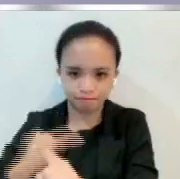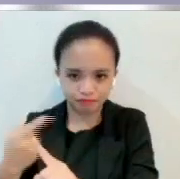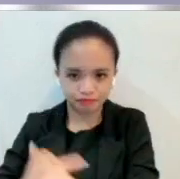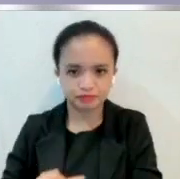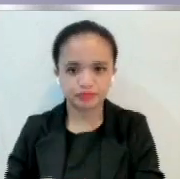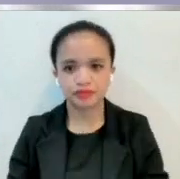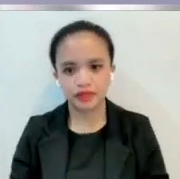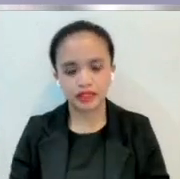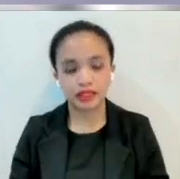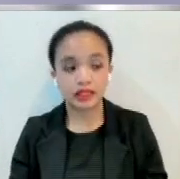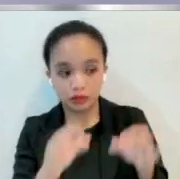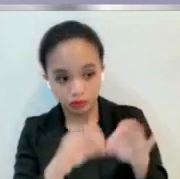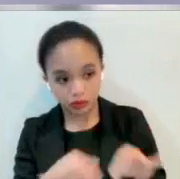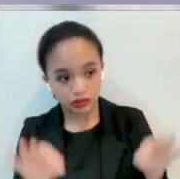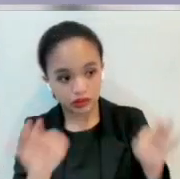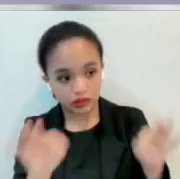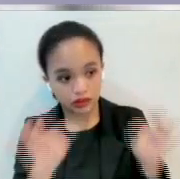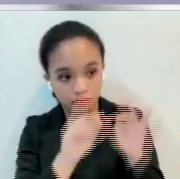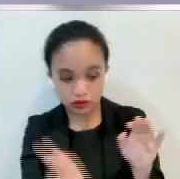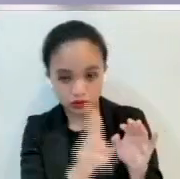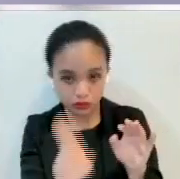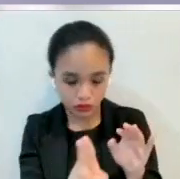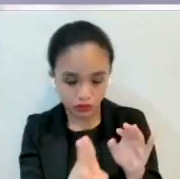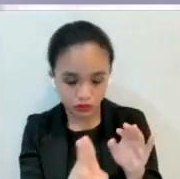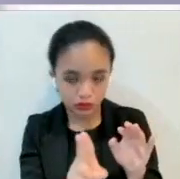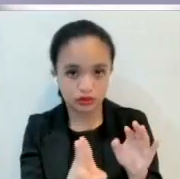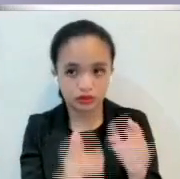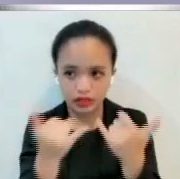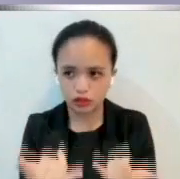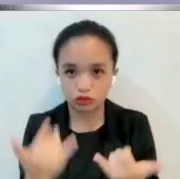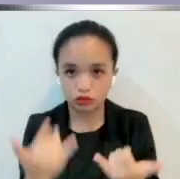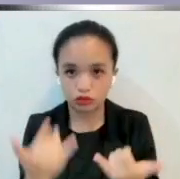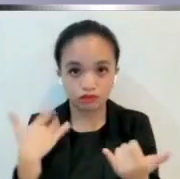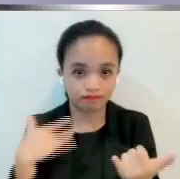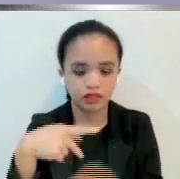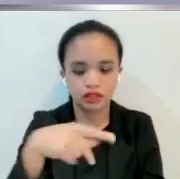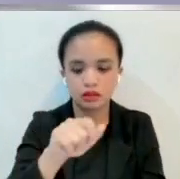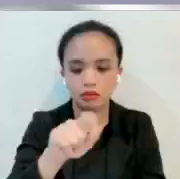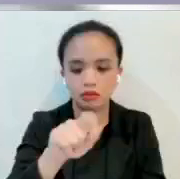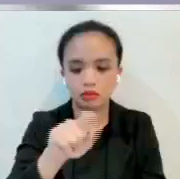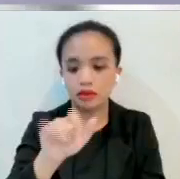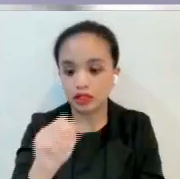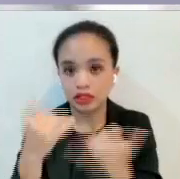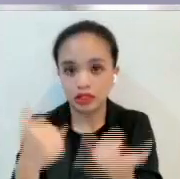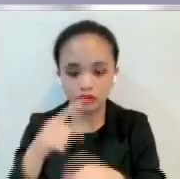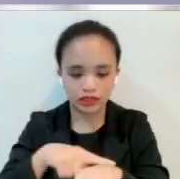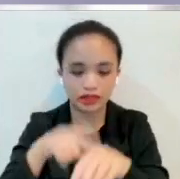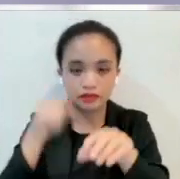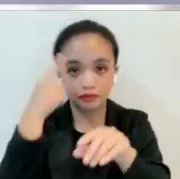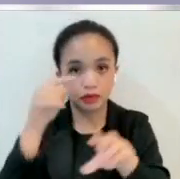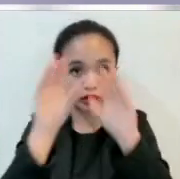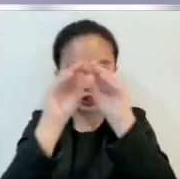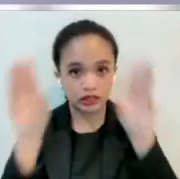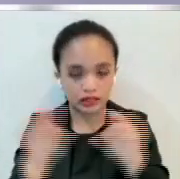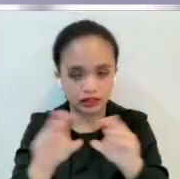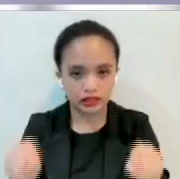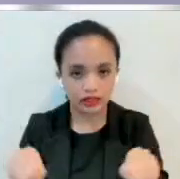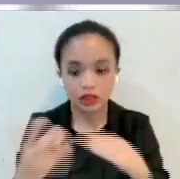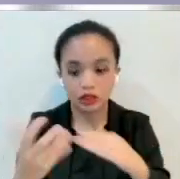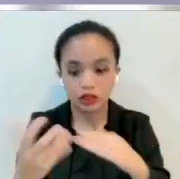pattern ngayong panahon ng kapaskuhan mas mababa yung konsumo ng mga consumers kung kukumpara